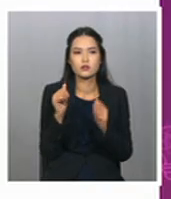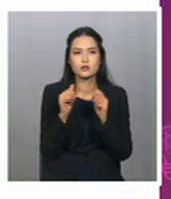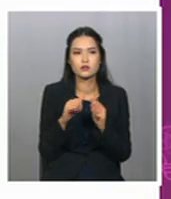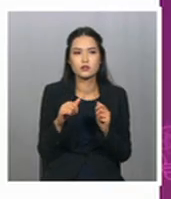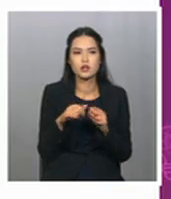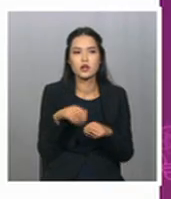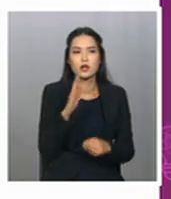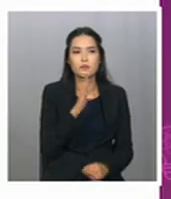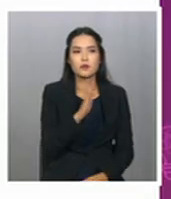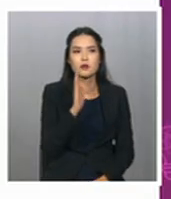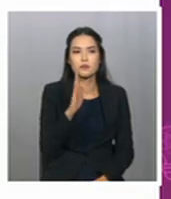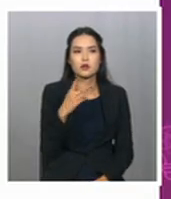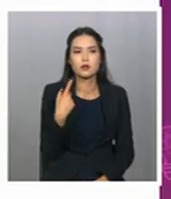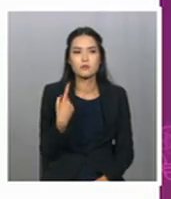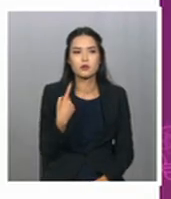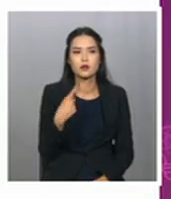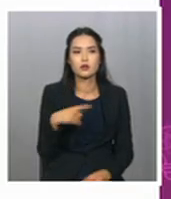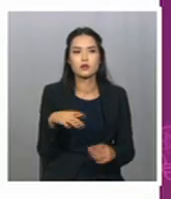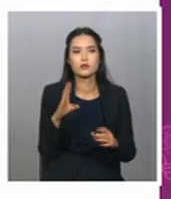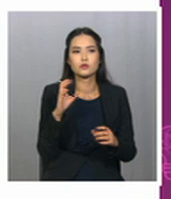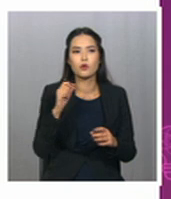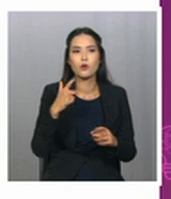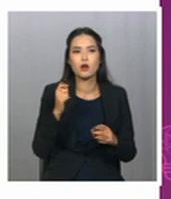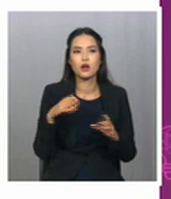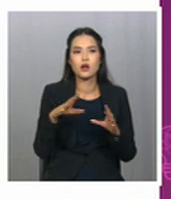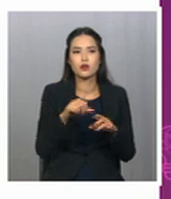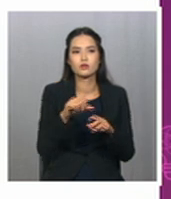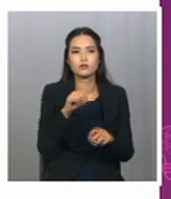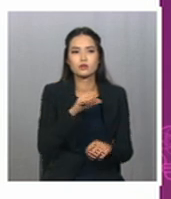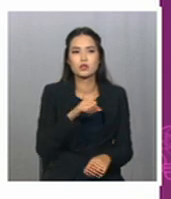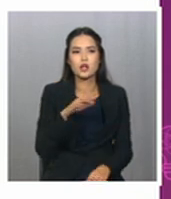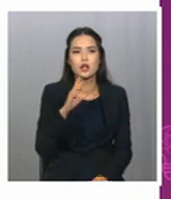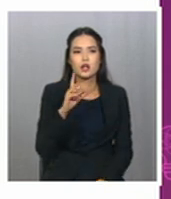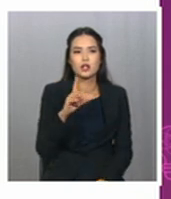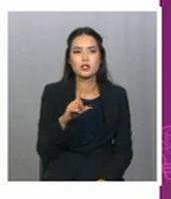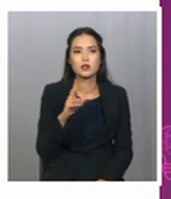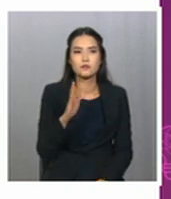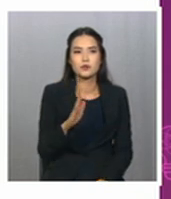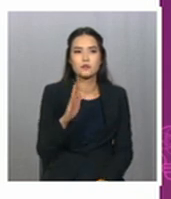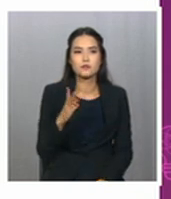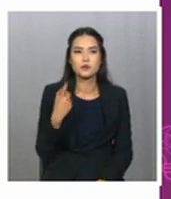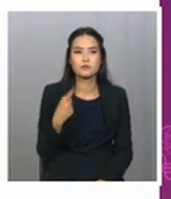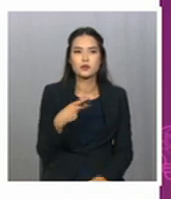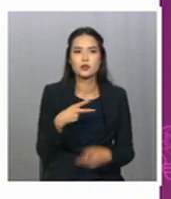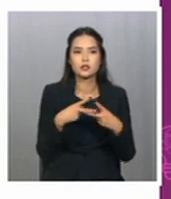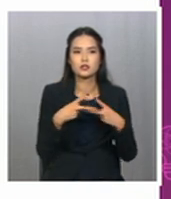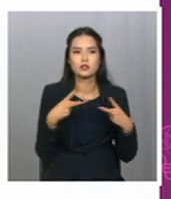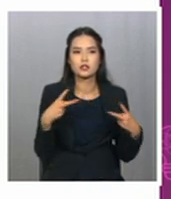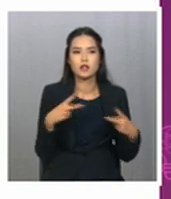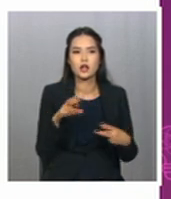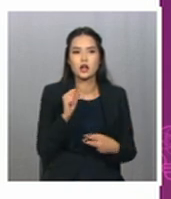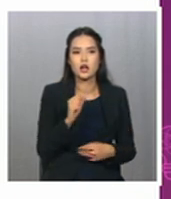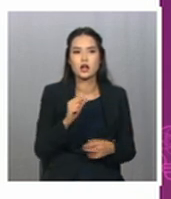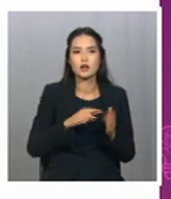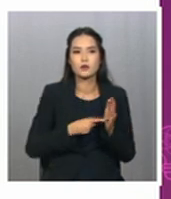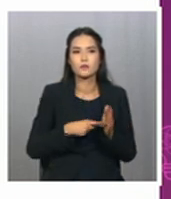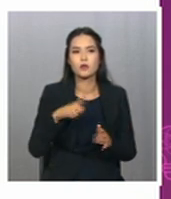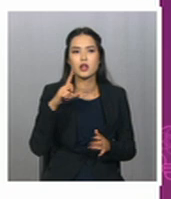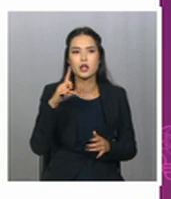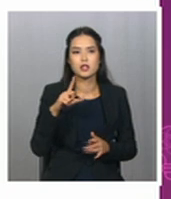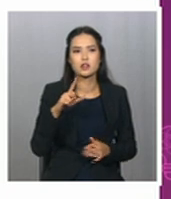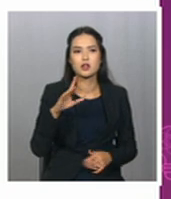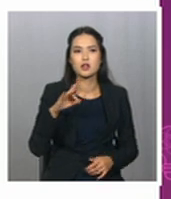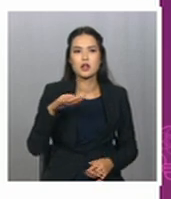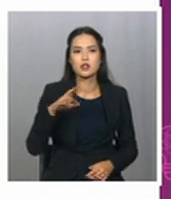B, B1 доғасының ұзындығы, яғни L, B, B1, ол альфа көбейтілген L-ге